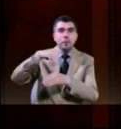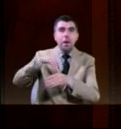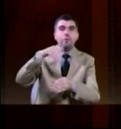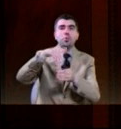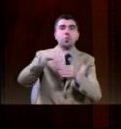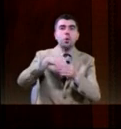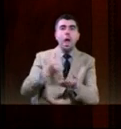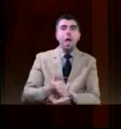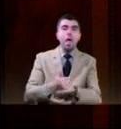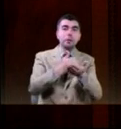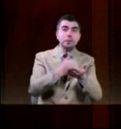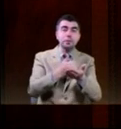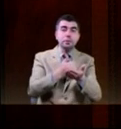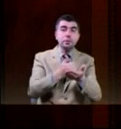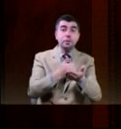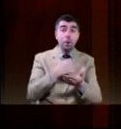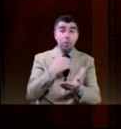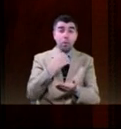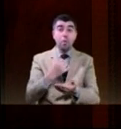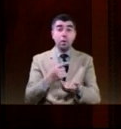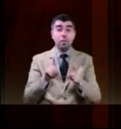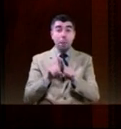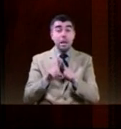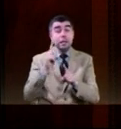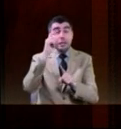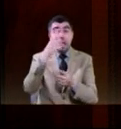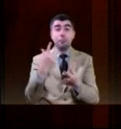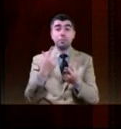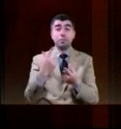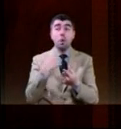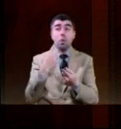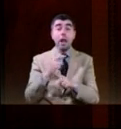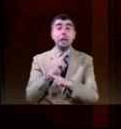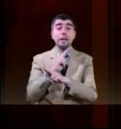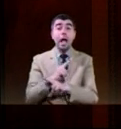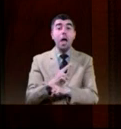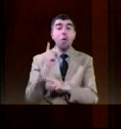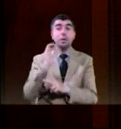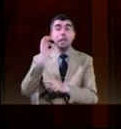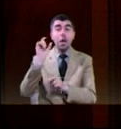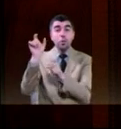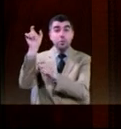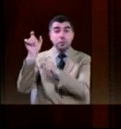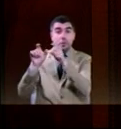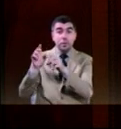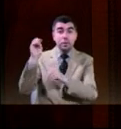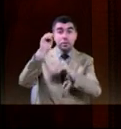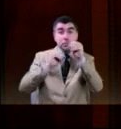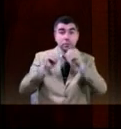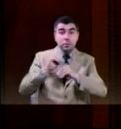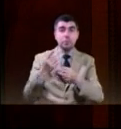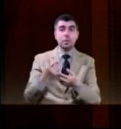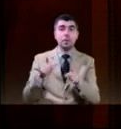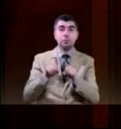فيها أكبر. وما تنساوش بلي هذه راها الاموال ديال المتقاعدين، خصها في الحقيقه تستثمر في